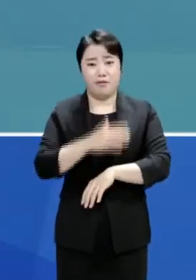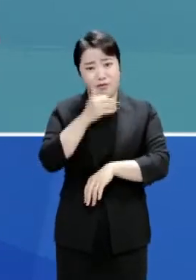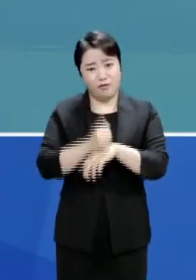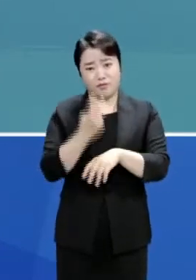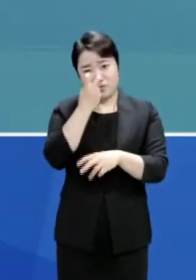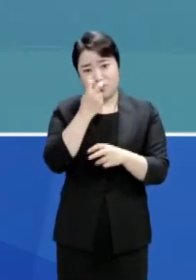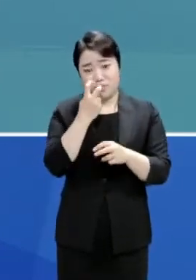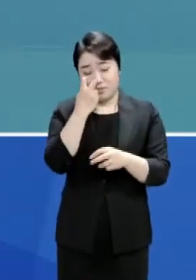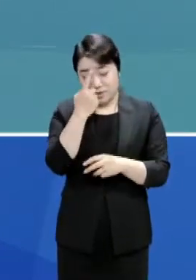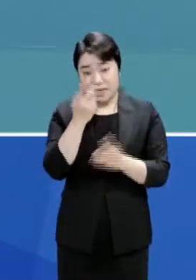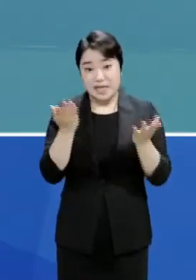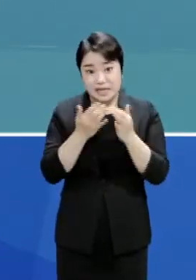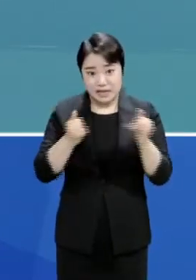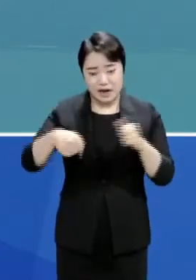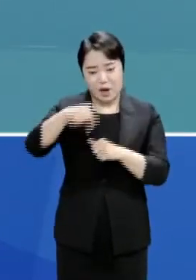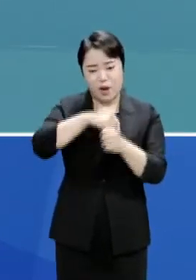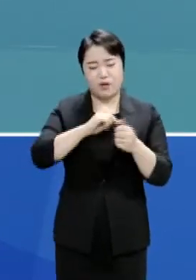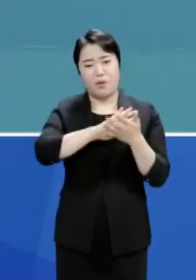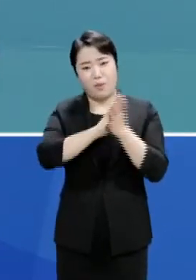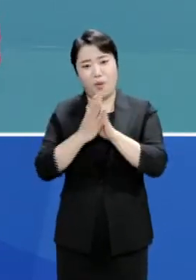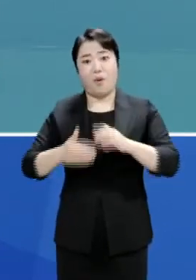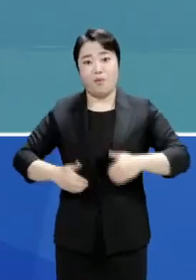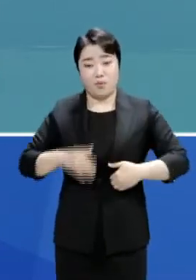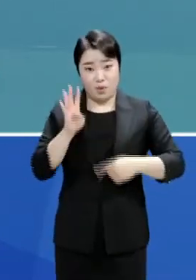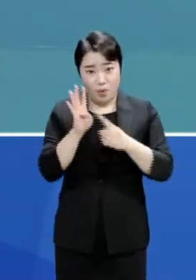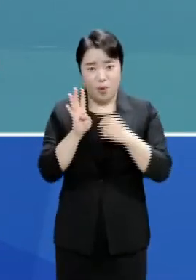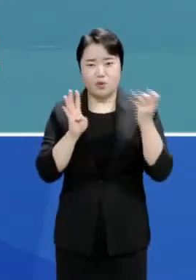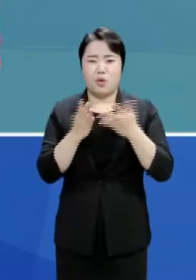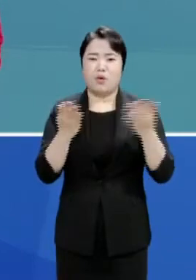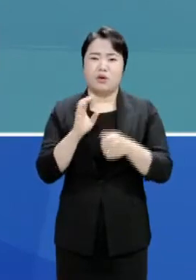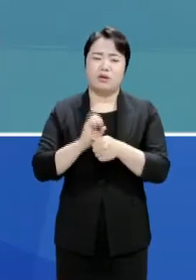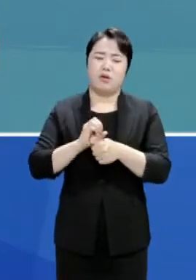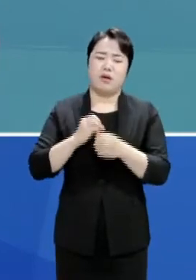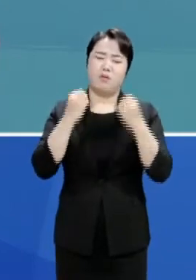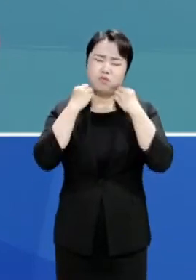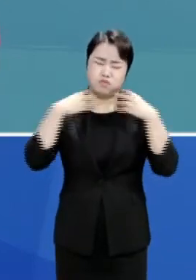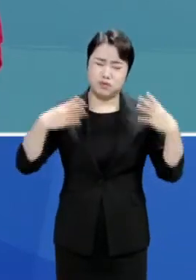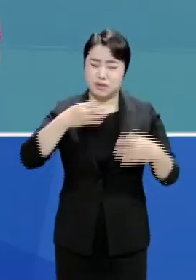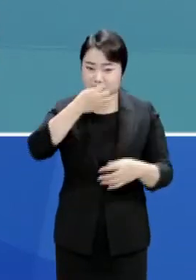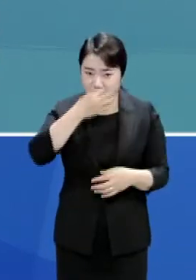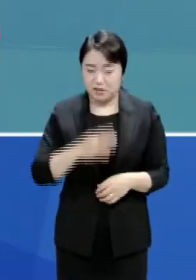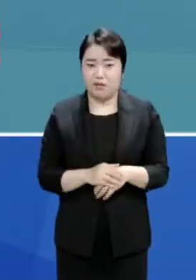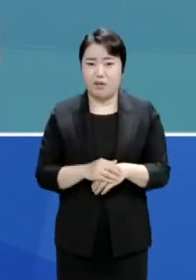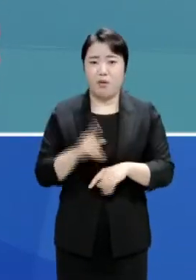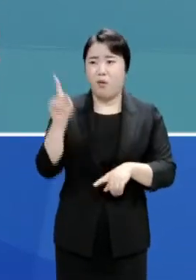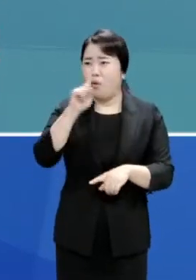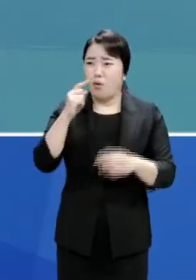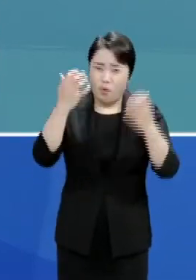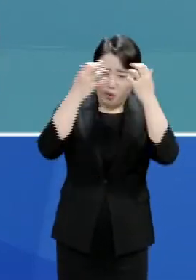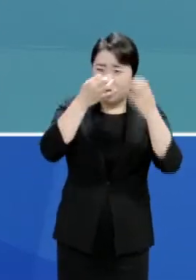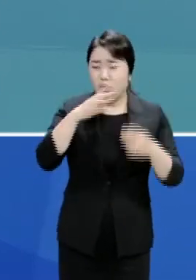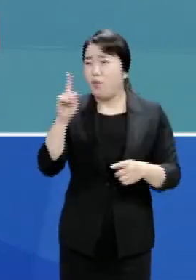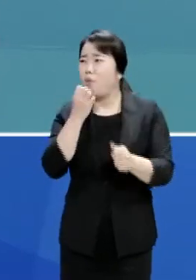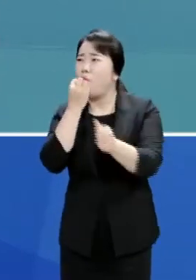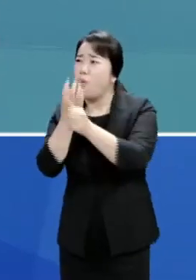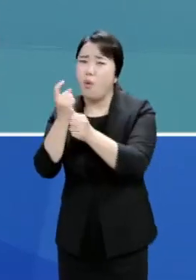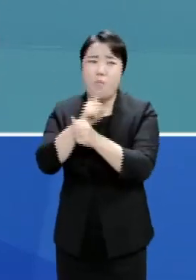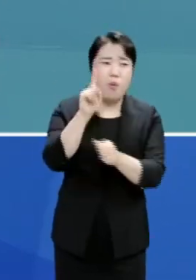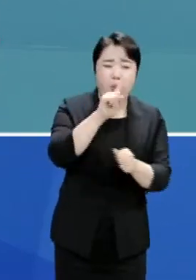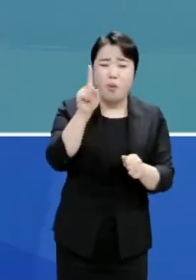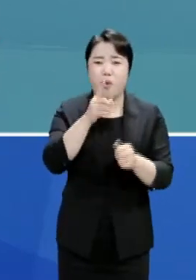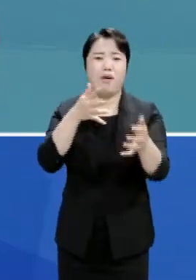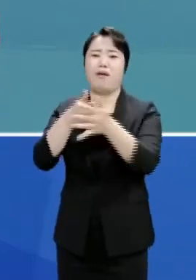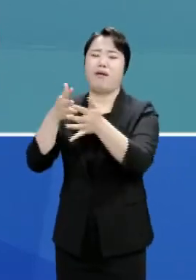경비원분들의 또 업무 환경 개선은 기본이고 업무량이 너무 많다 보니까 고충인데 어디다 말을 할 수가 없다. 왜냐하면 본인의 고용 승계가